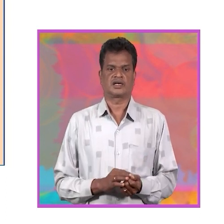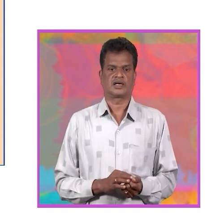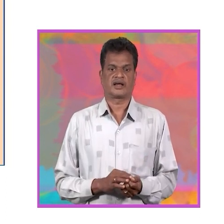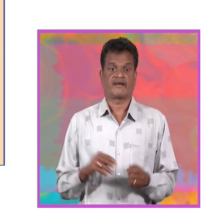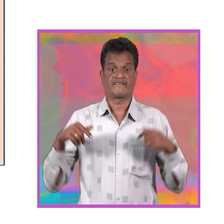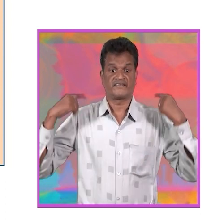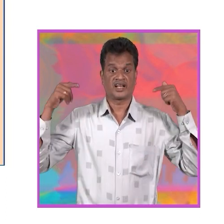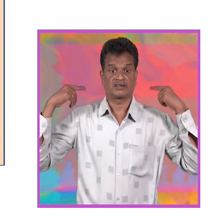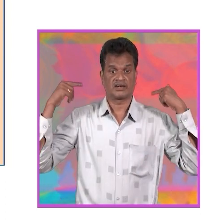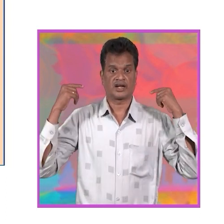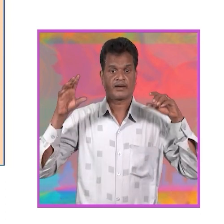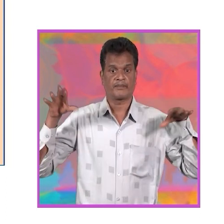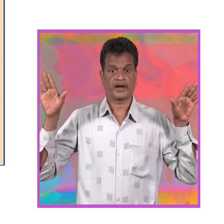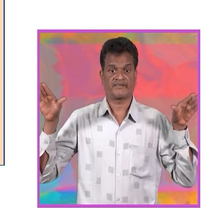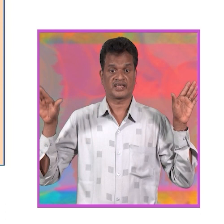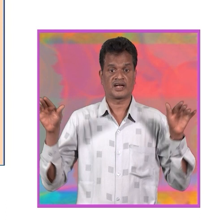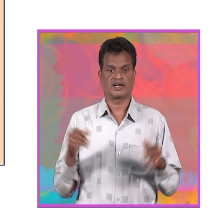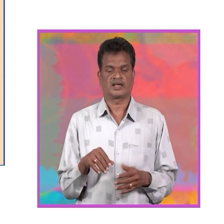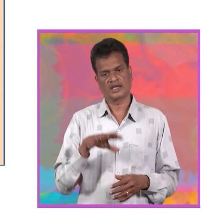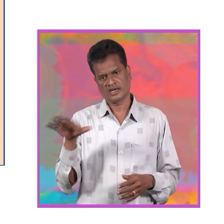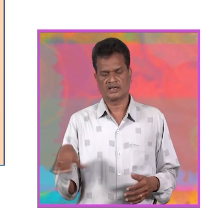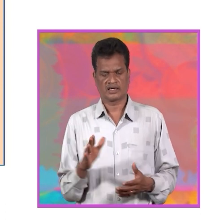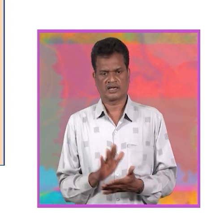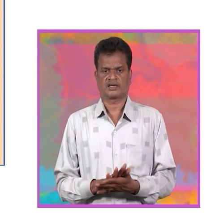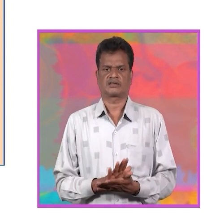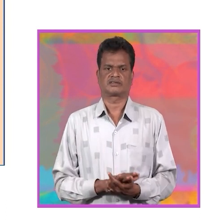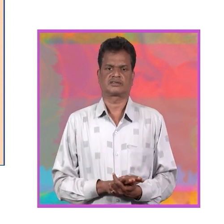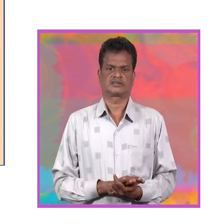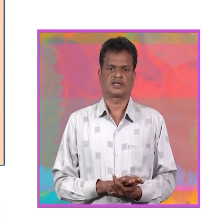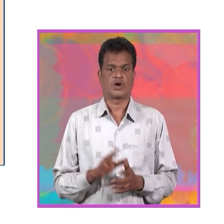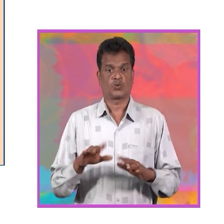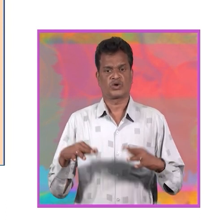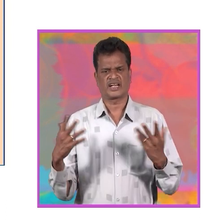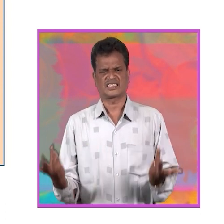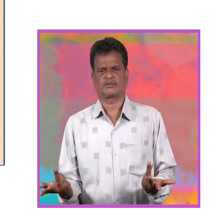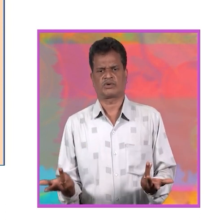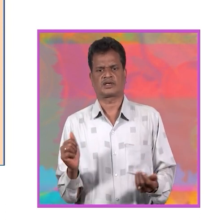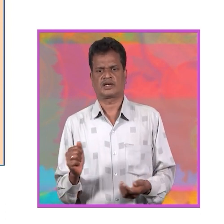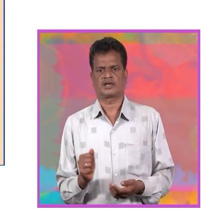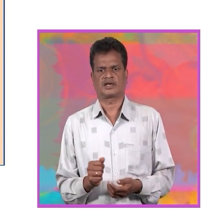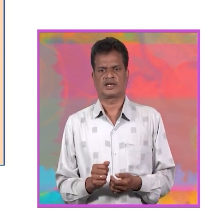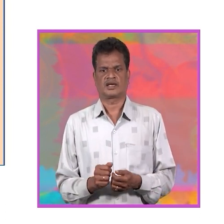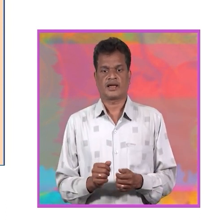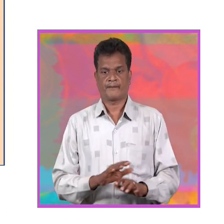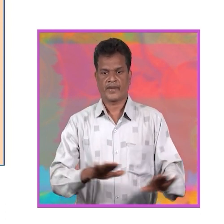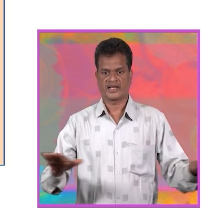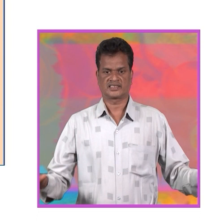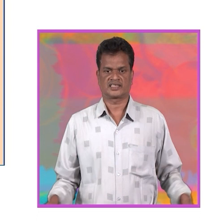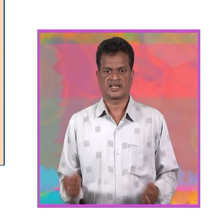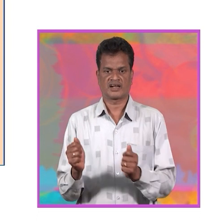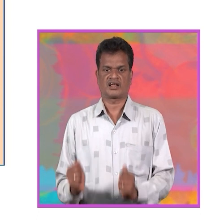விலங்குகள், பறவைகள், இதெல்லாம் அடங்கும் உயிருள்ள பொருட்களில். உயிரற்ற பொருட்களில் பார்த்தீங்கன்னா, மேஜை,